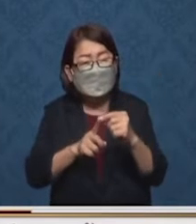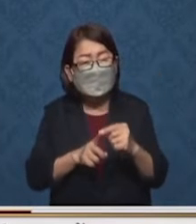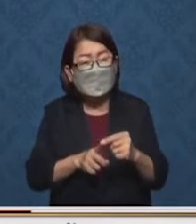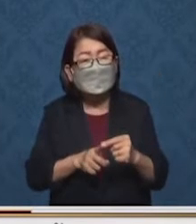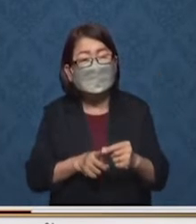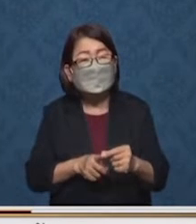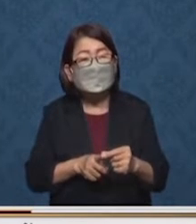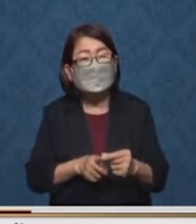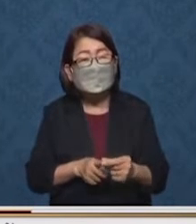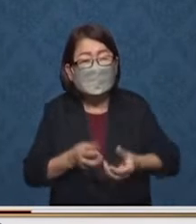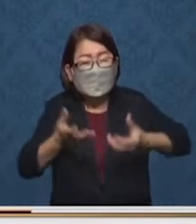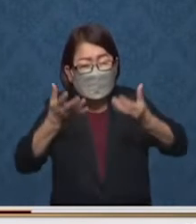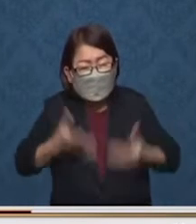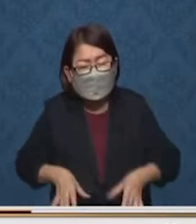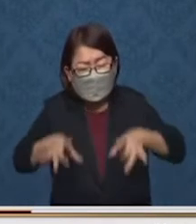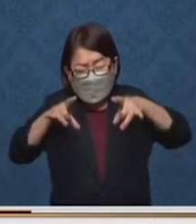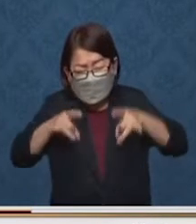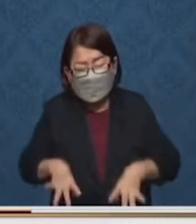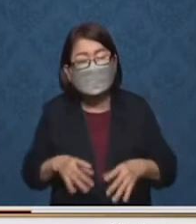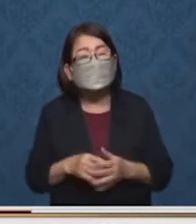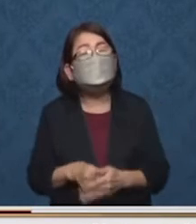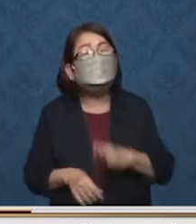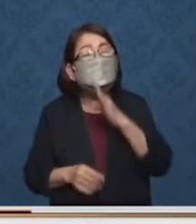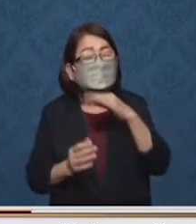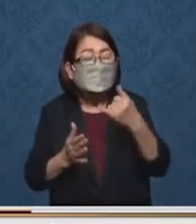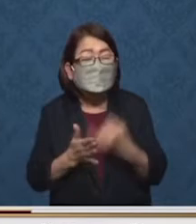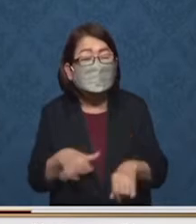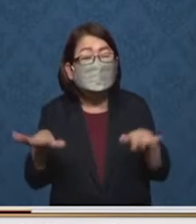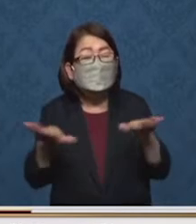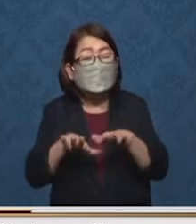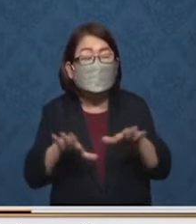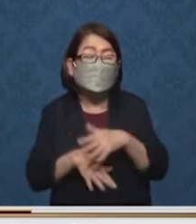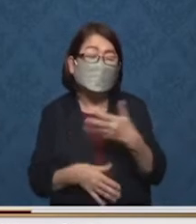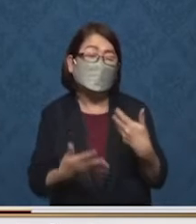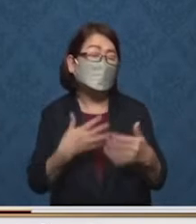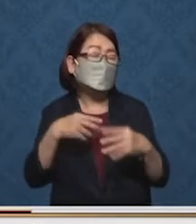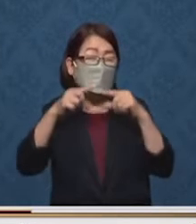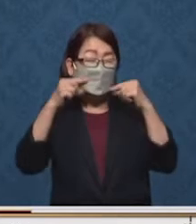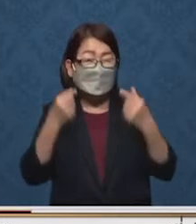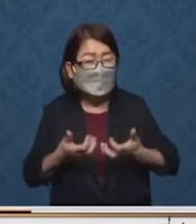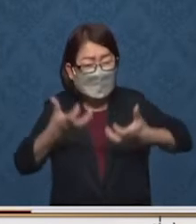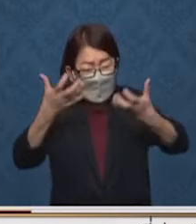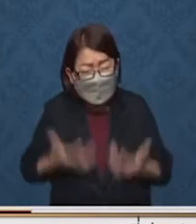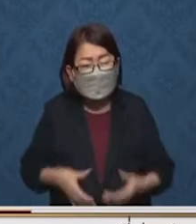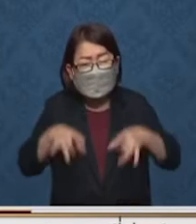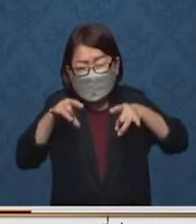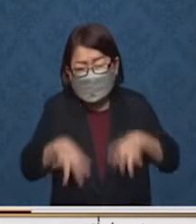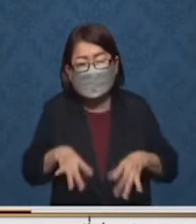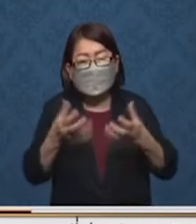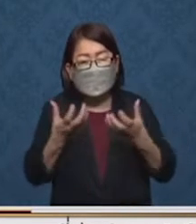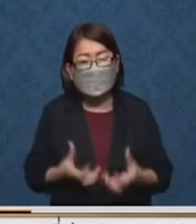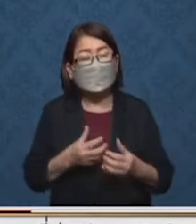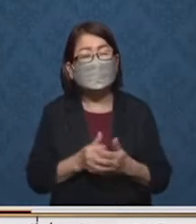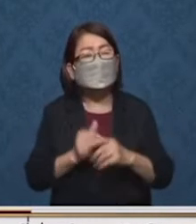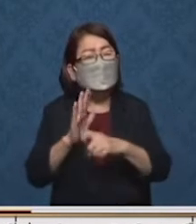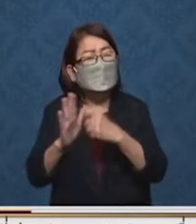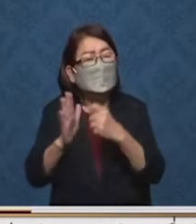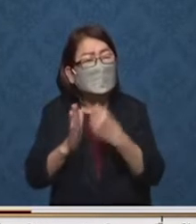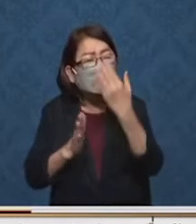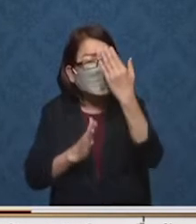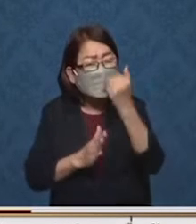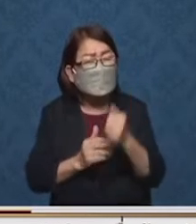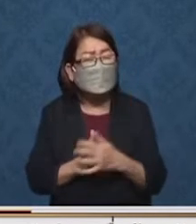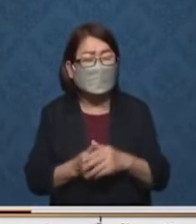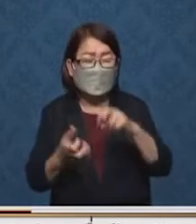ผิดพลาดธรรมดาเนี่ยท่านอาจจะยิ้มมันผิดพลาดกันได้ค่ะอันนี้อย่างร้ายแรงครับmoonlightเหตุของ